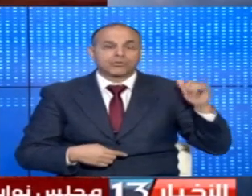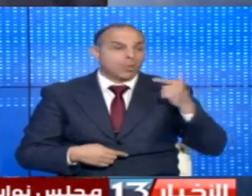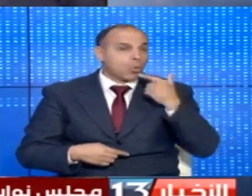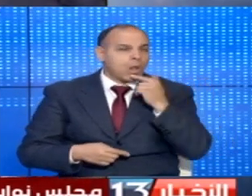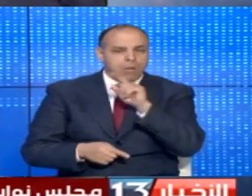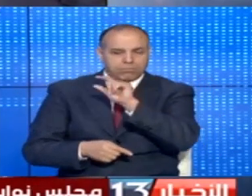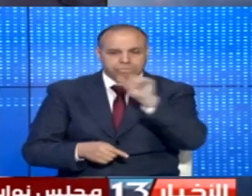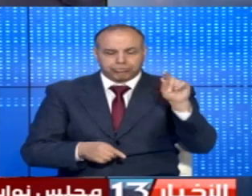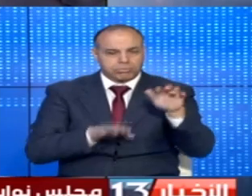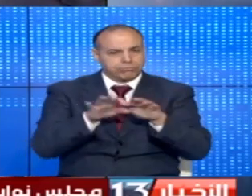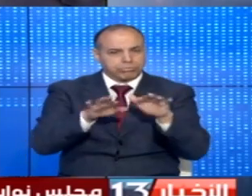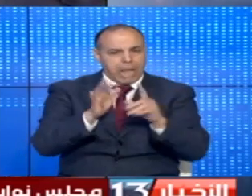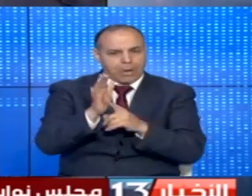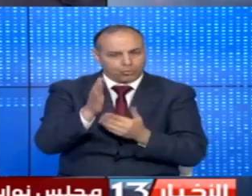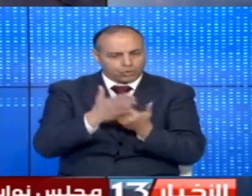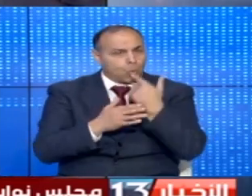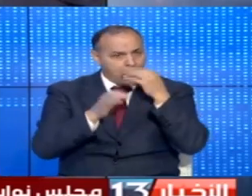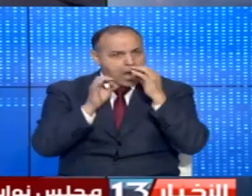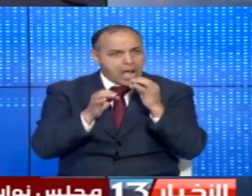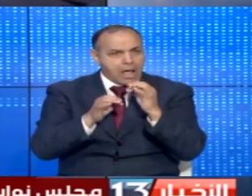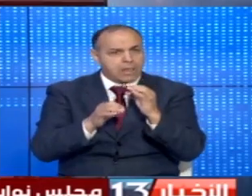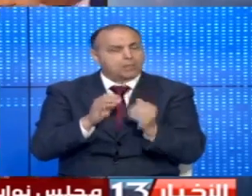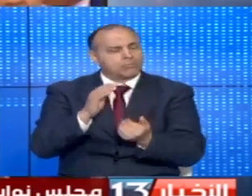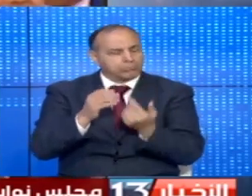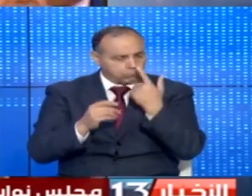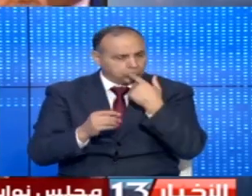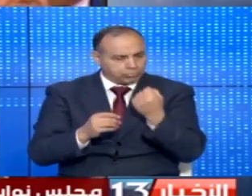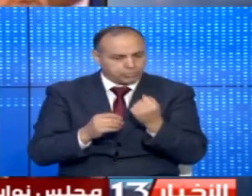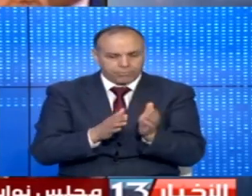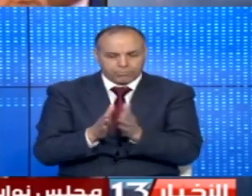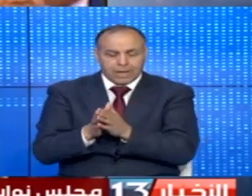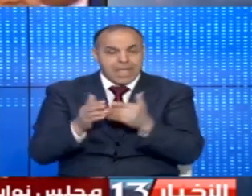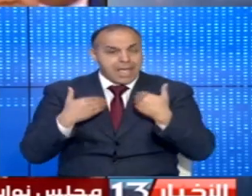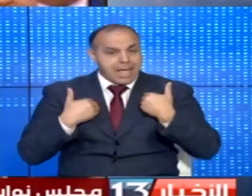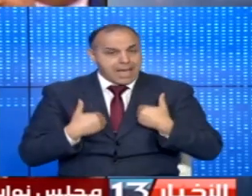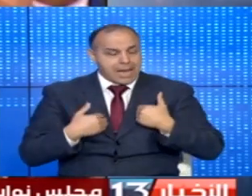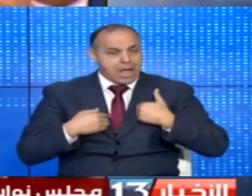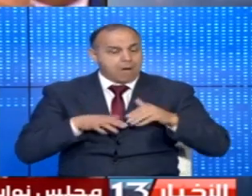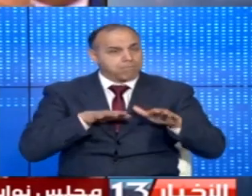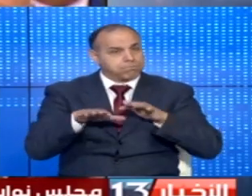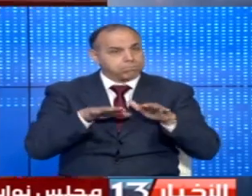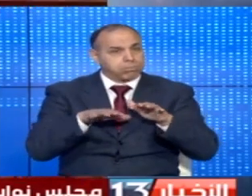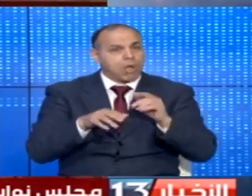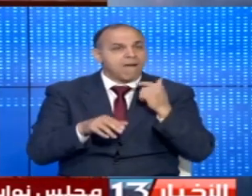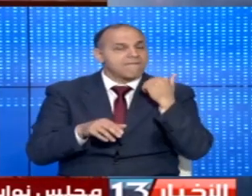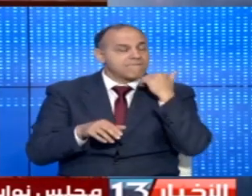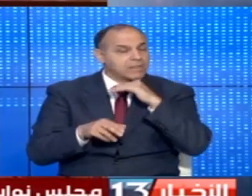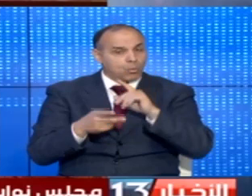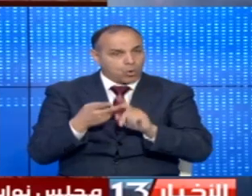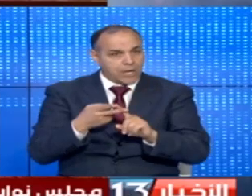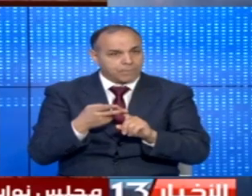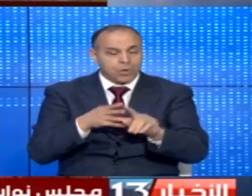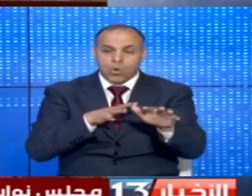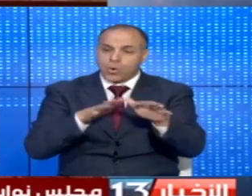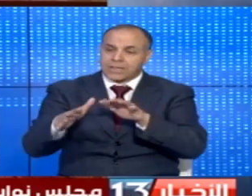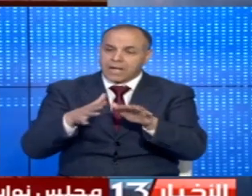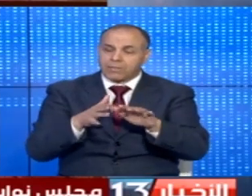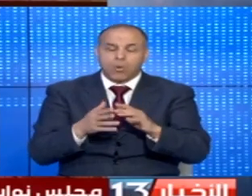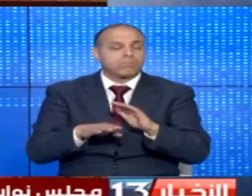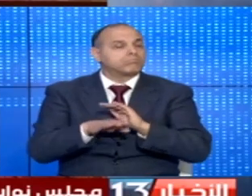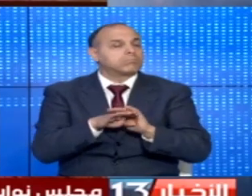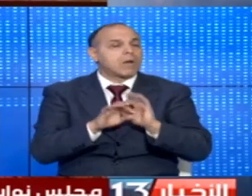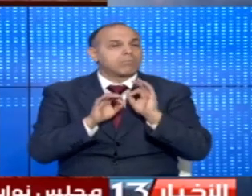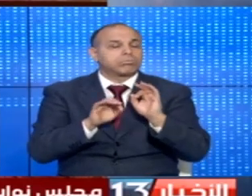جمله من الاجراءات التي وصفها بالسيئه وتنسى لترشيد التوريد واتخاذ ما يتعين